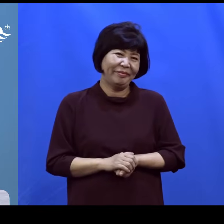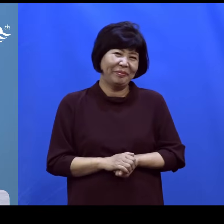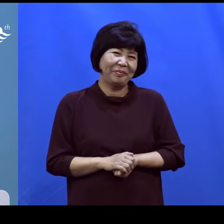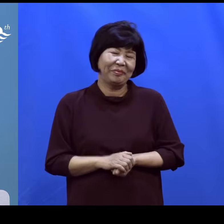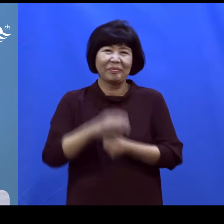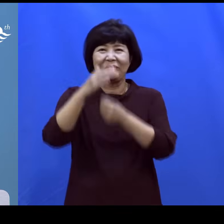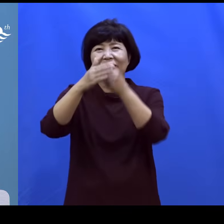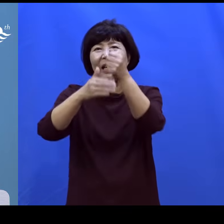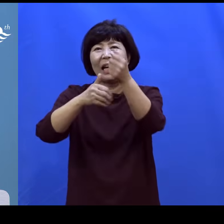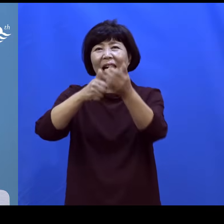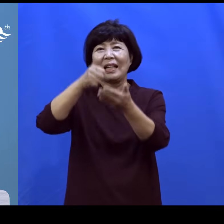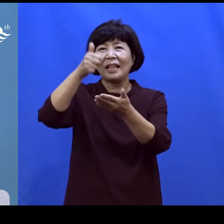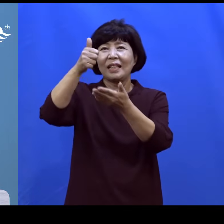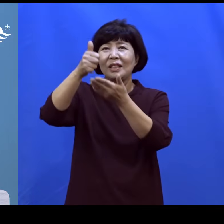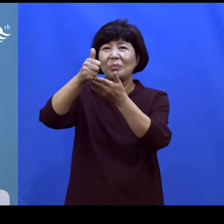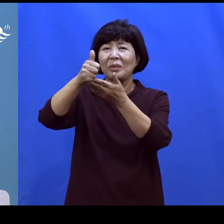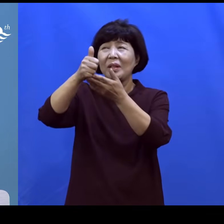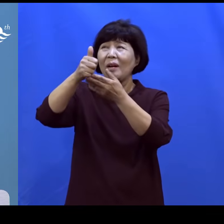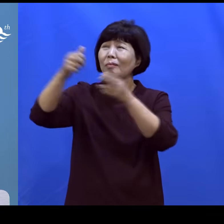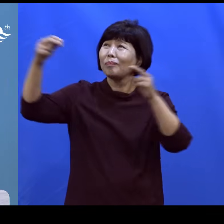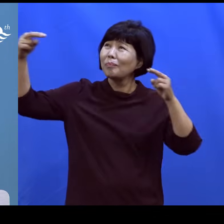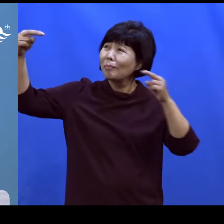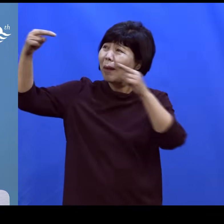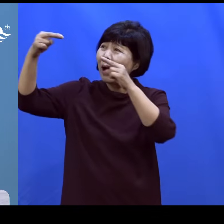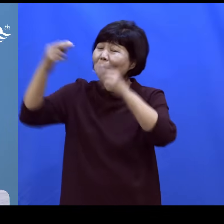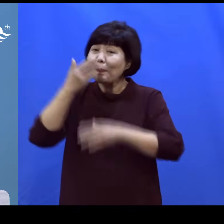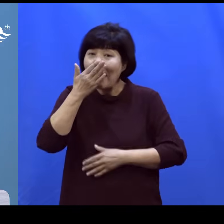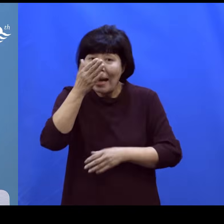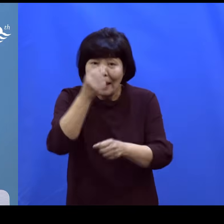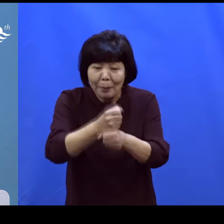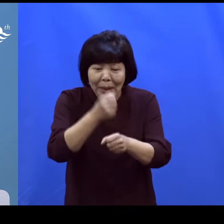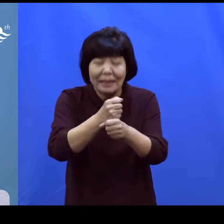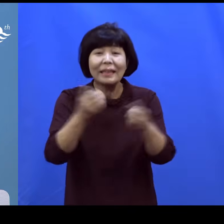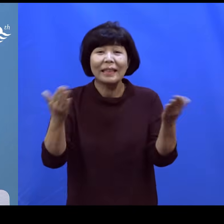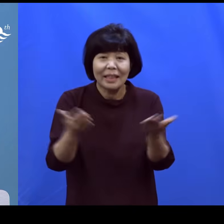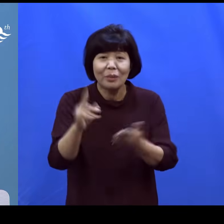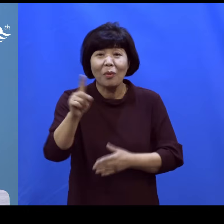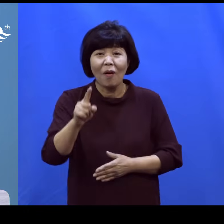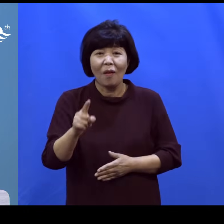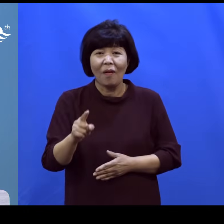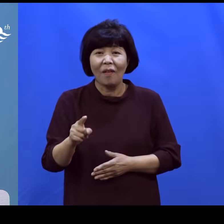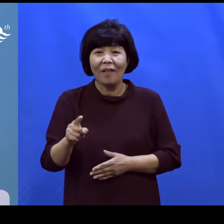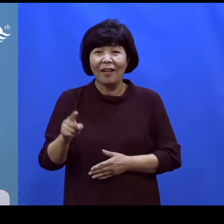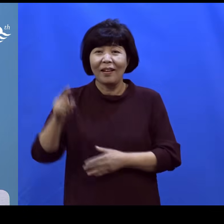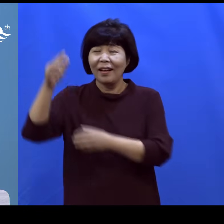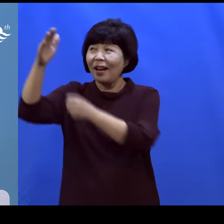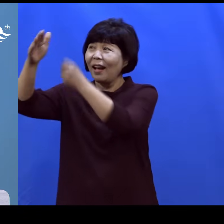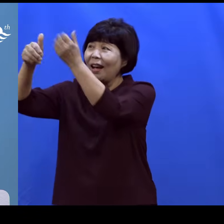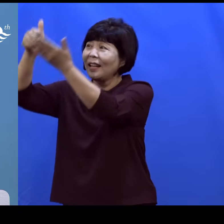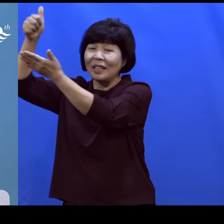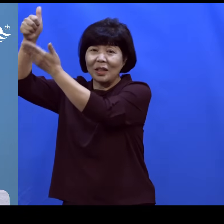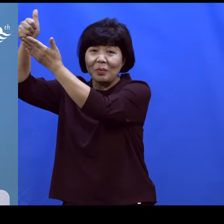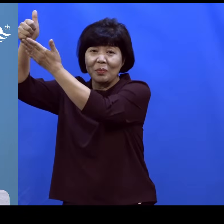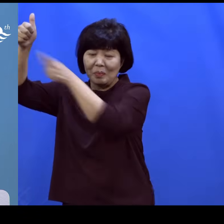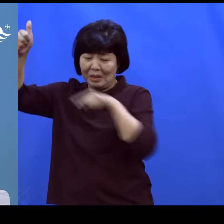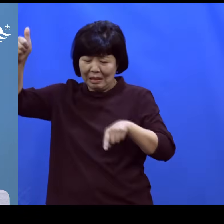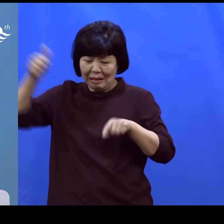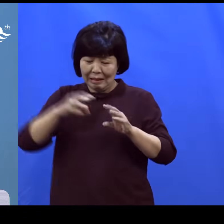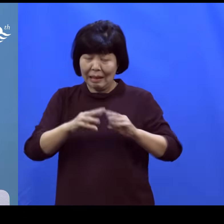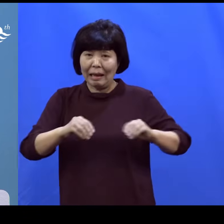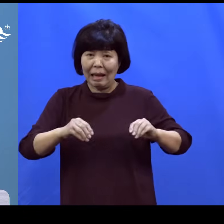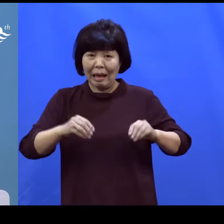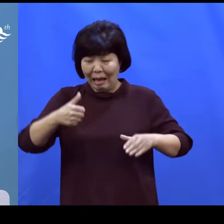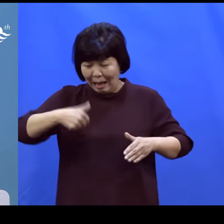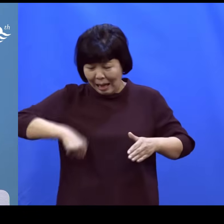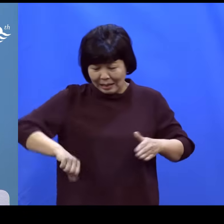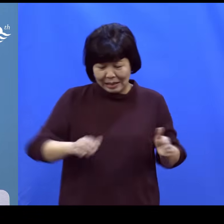볼 수 있도록 당신을 나타내 주신 사건이 바로 예수 그리스도가 이 땅에 오신 사건입니다. 그래서 아들을